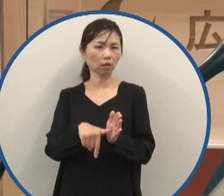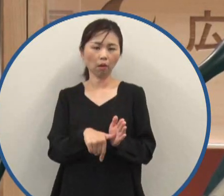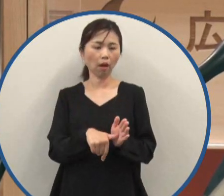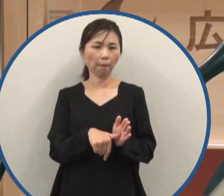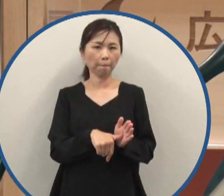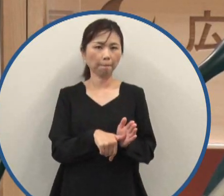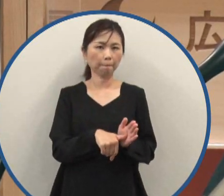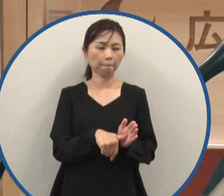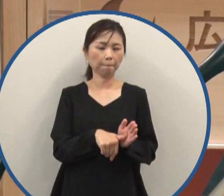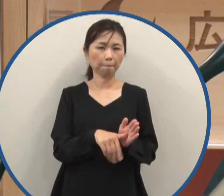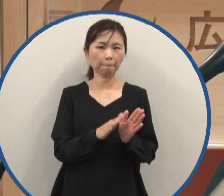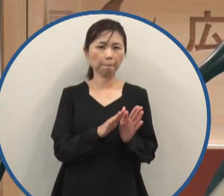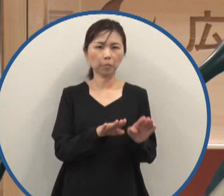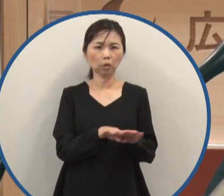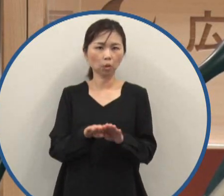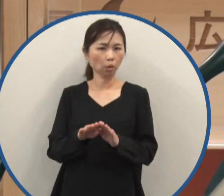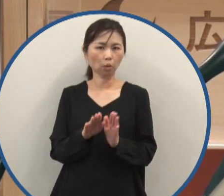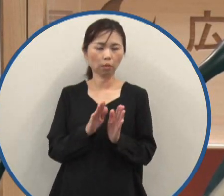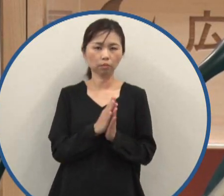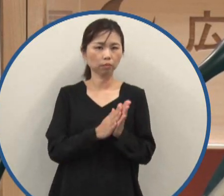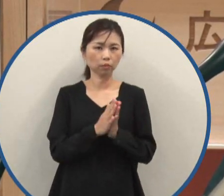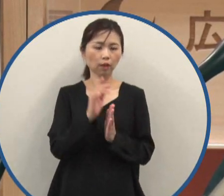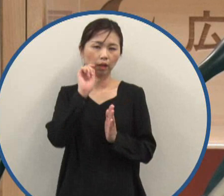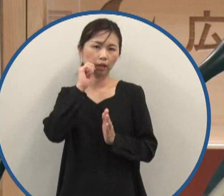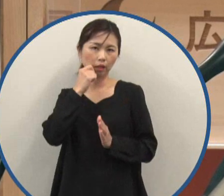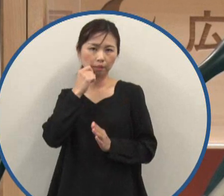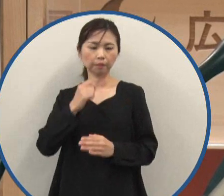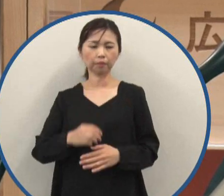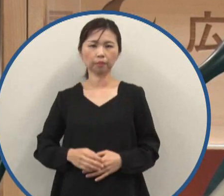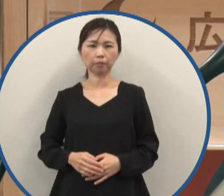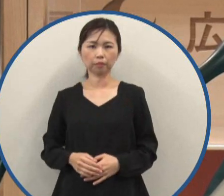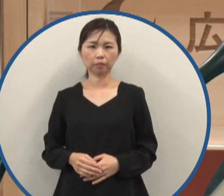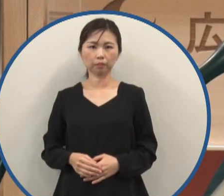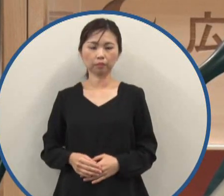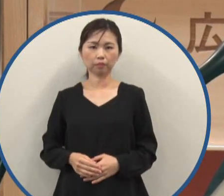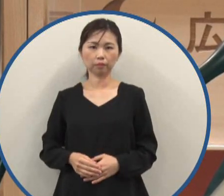ません。これは